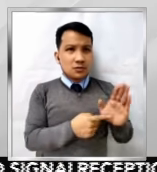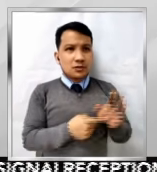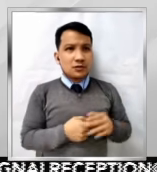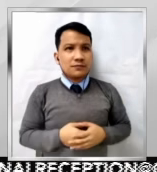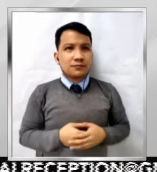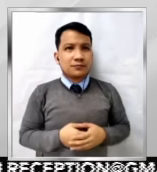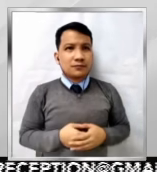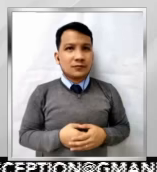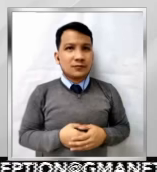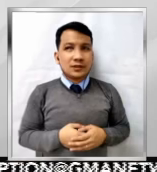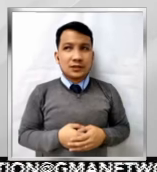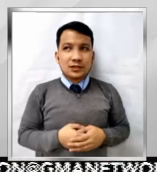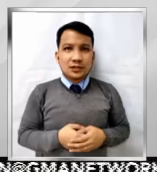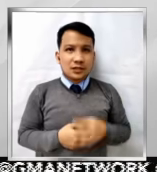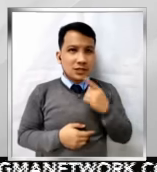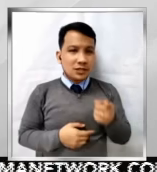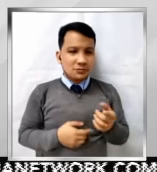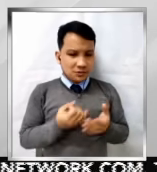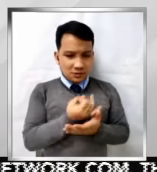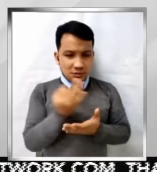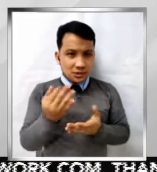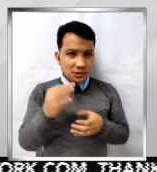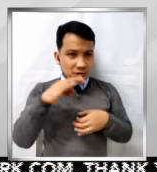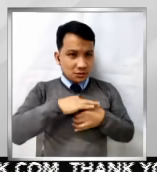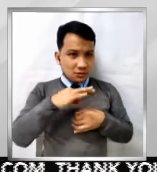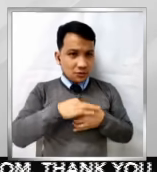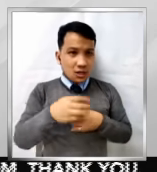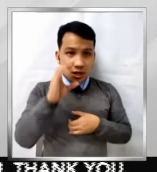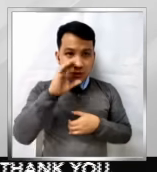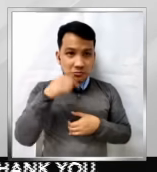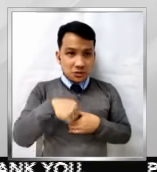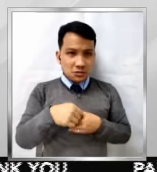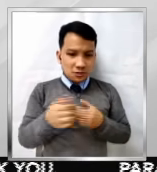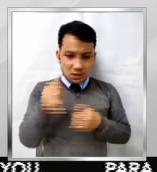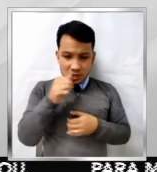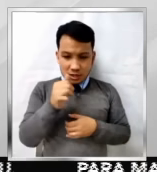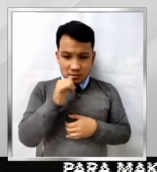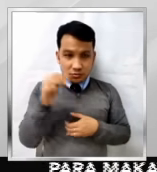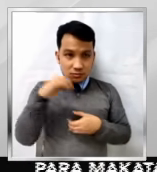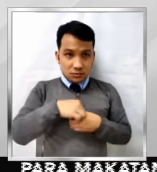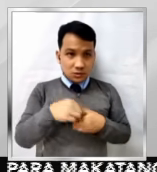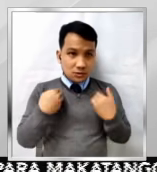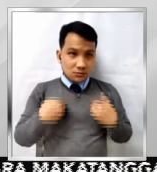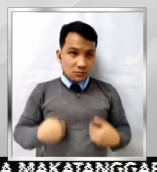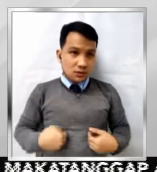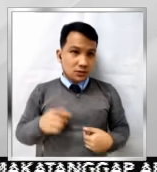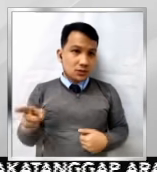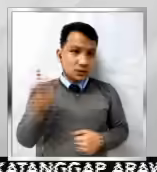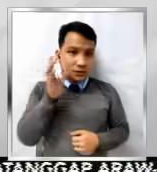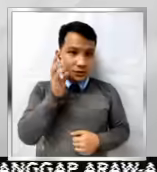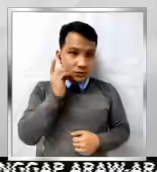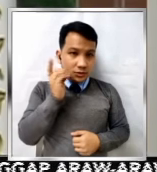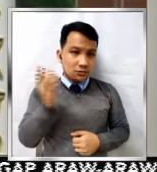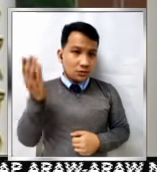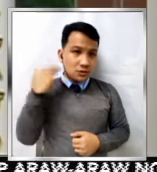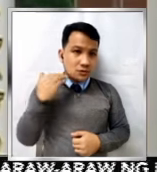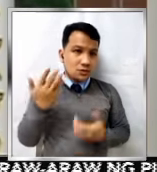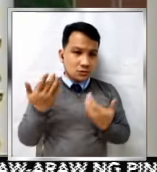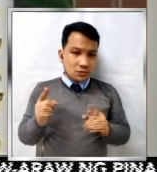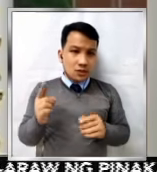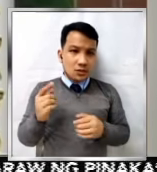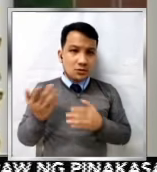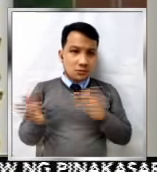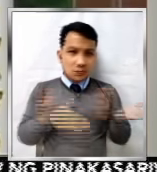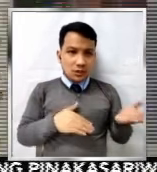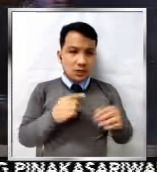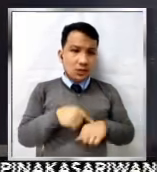illegal substance or alcohol, sobrang alcohol na nasa katawan ni Christine nung time na siya ay mamatay. Binigyan ni